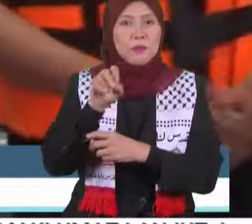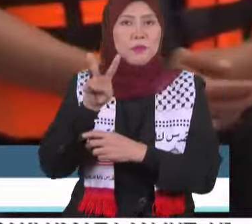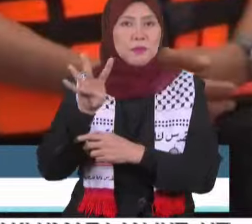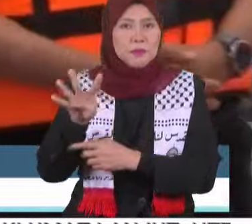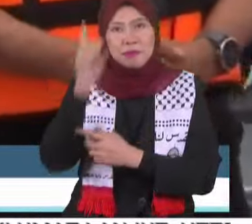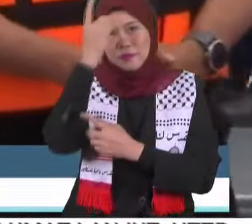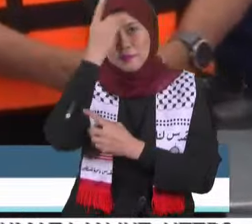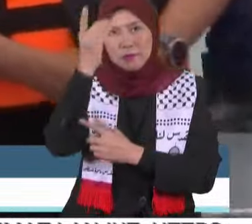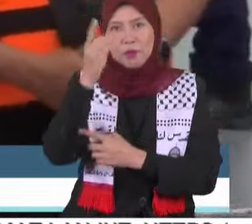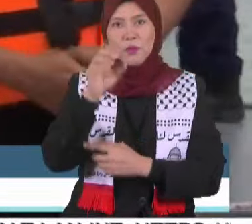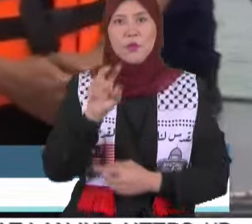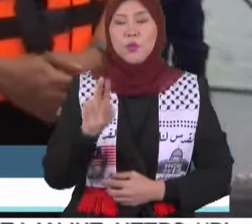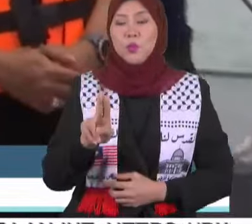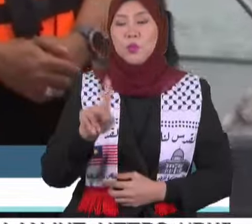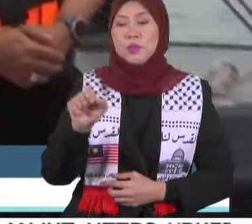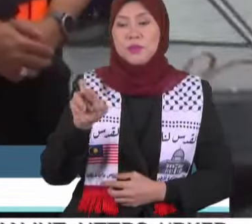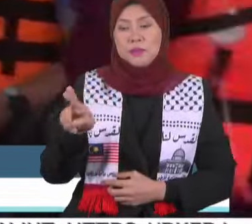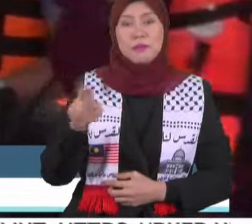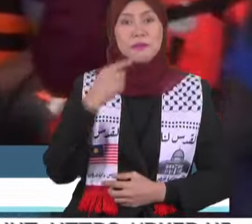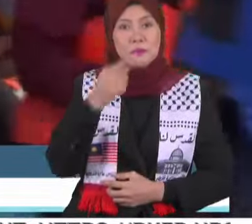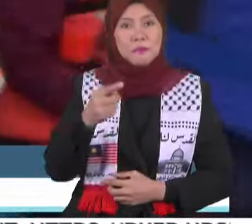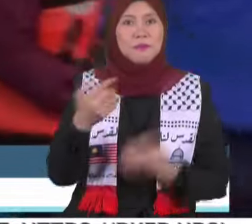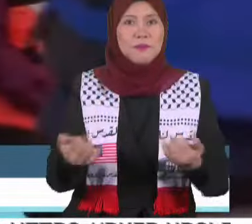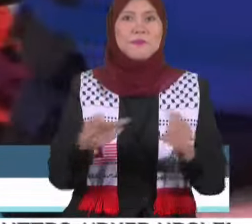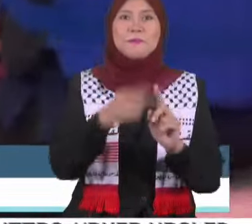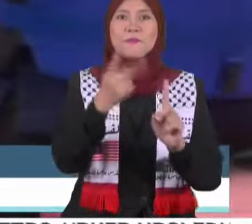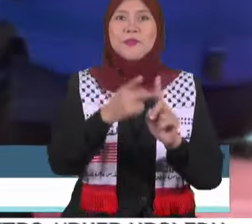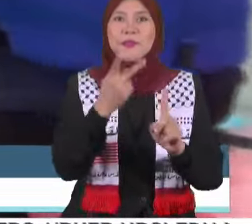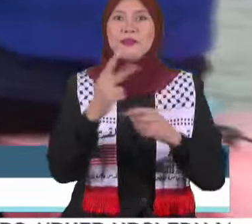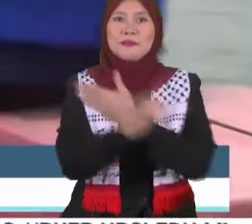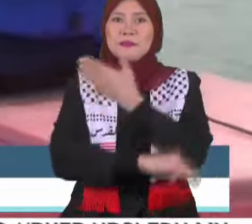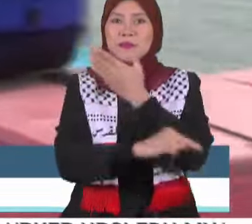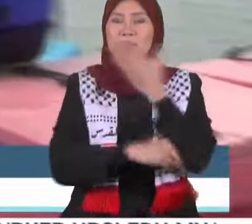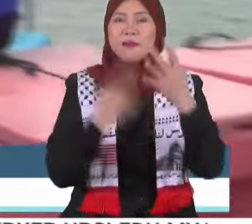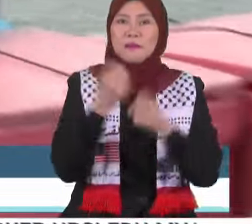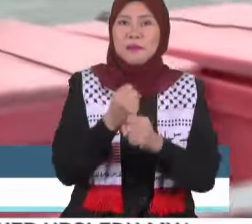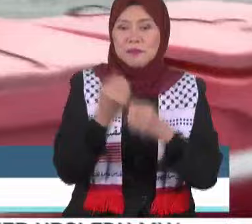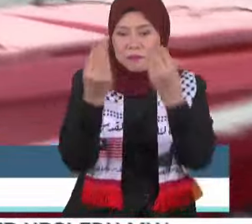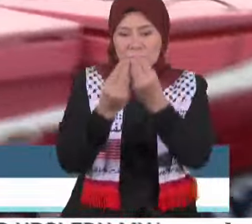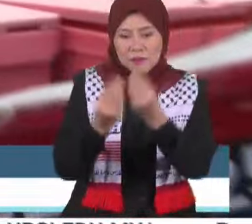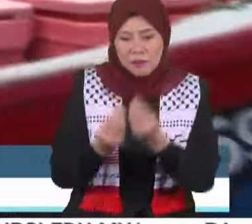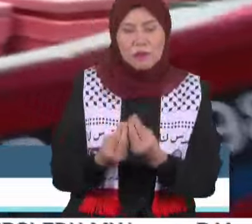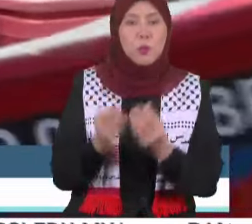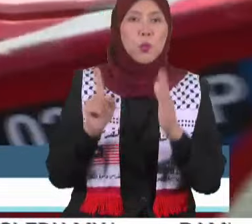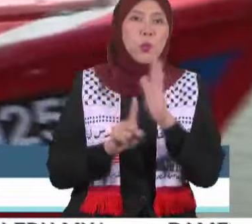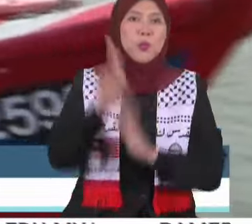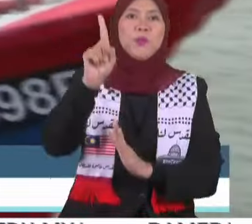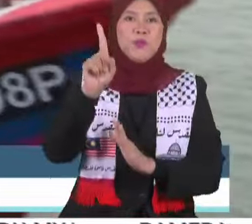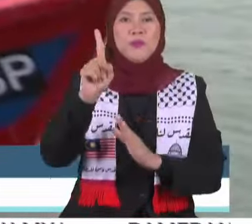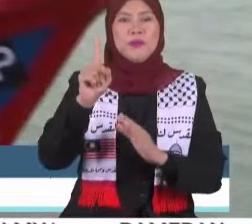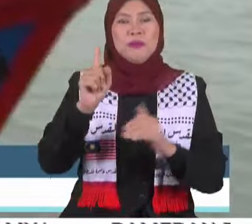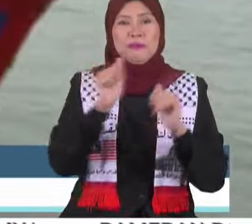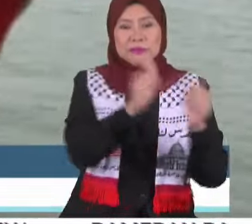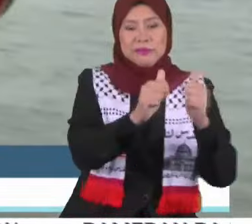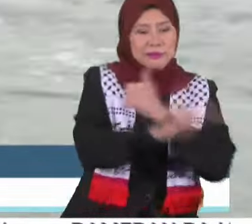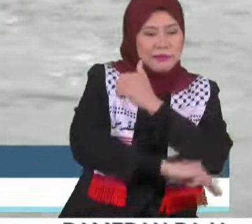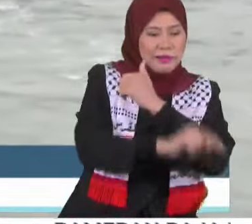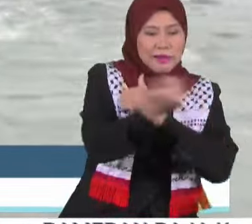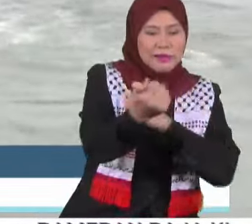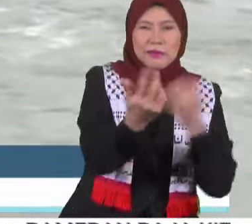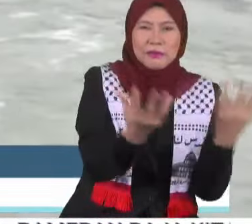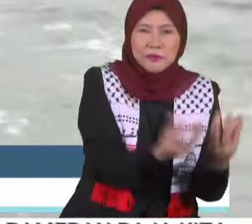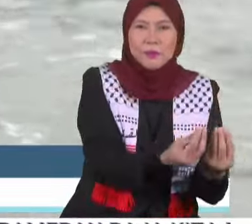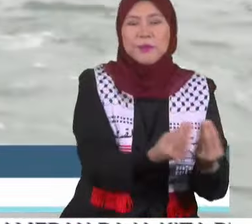Dr. Muhammad Uzair Mahidin, setakat ini Pulau Pinang menjadi negeri yang mencapai tahap pembancian tertinggi mendahului negeri-negeri